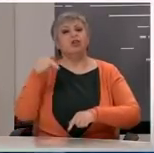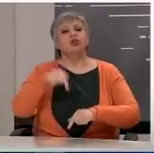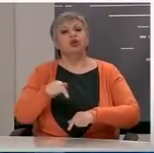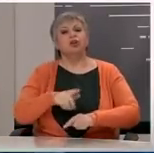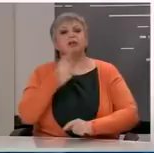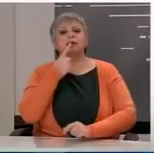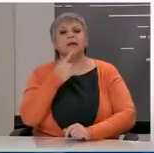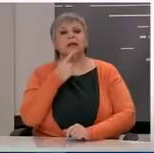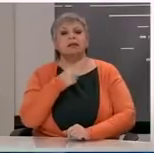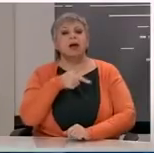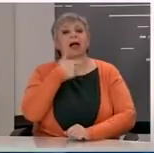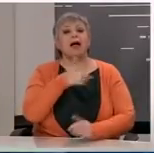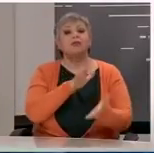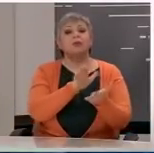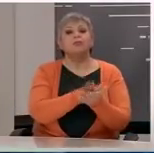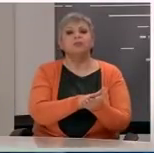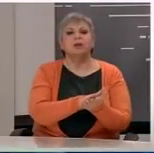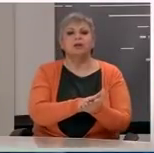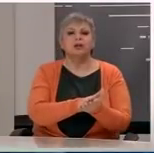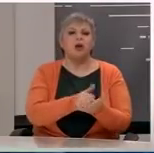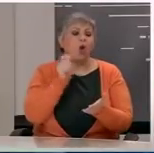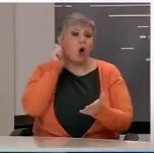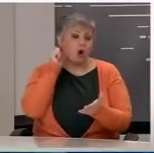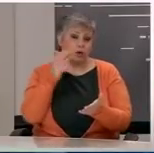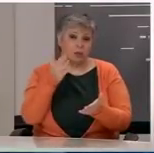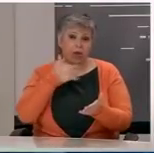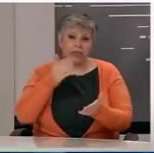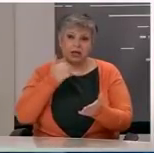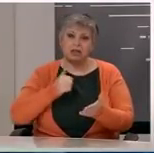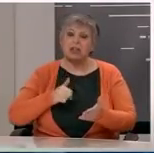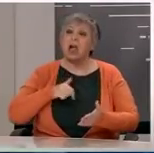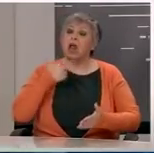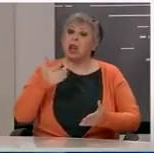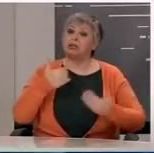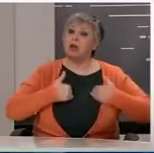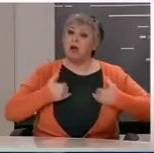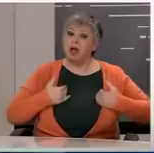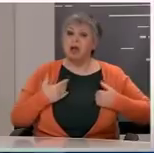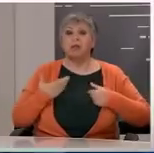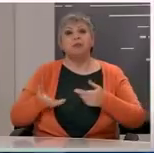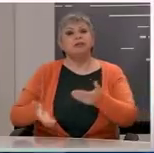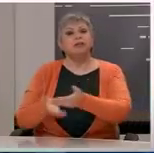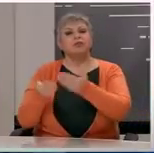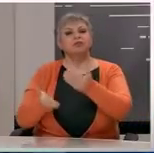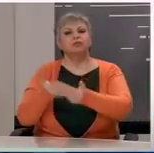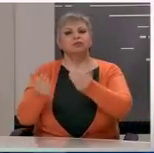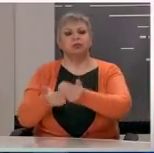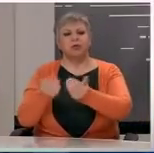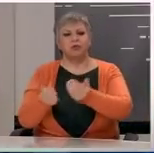την ανώνυμη καταγγελία και λέτε ότι την ευνοούμε, την ευνοήσαμε την ίδια περίοδο για την οποία